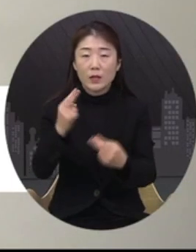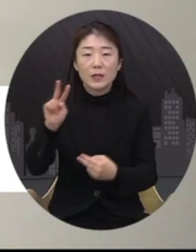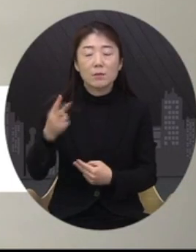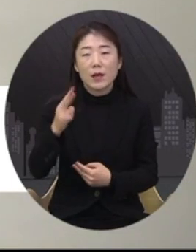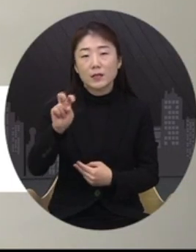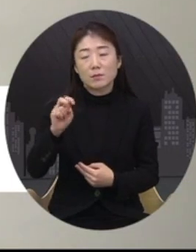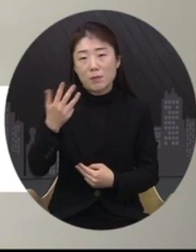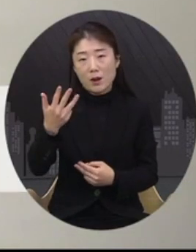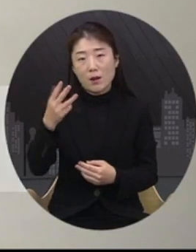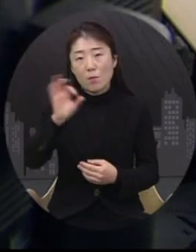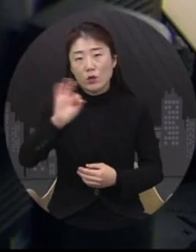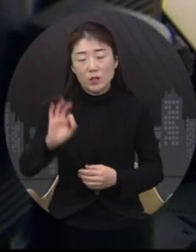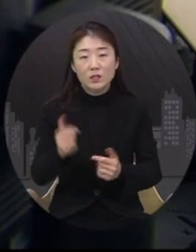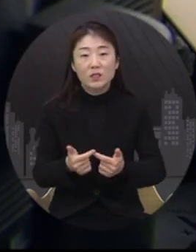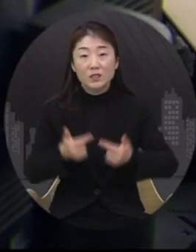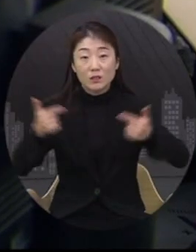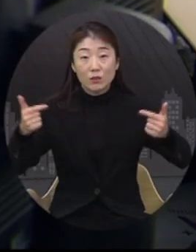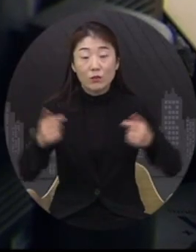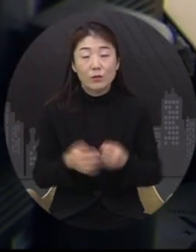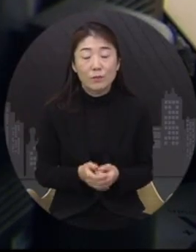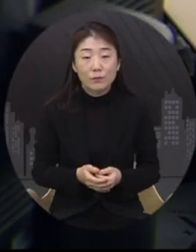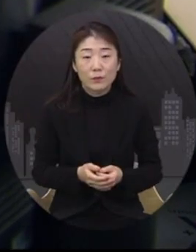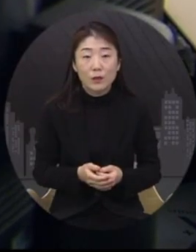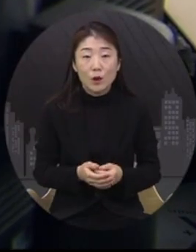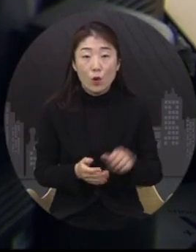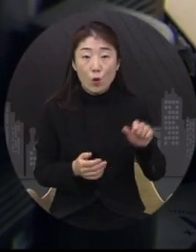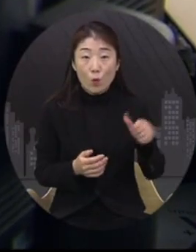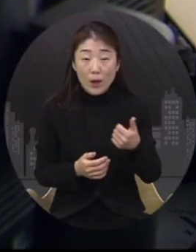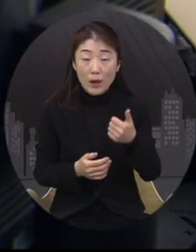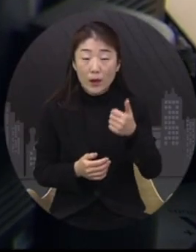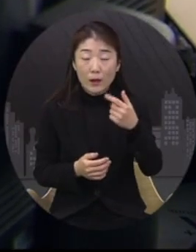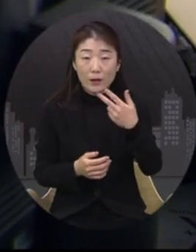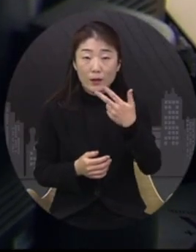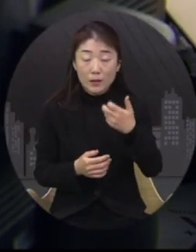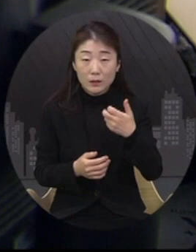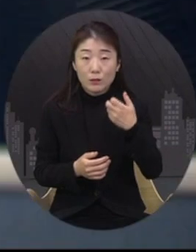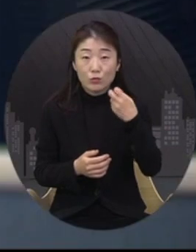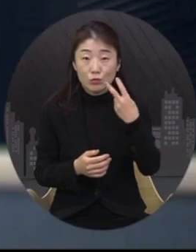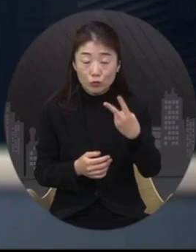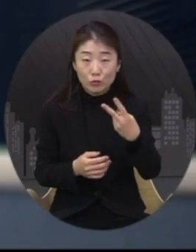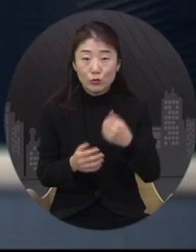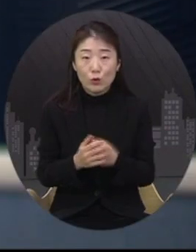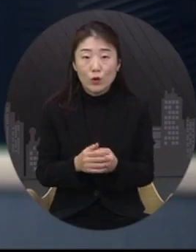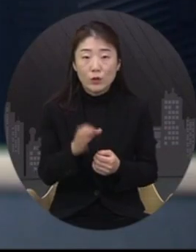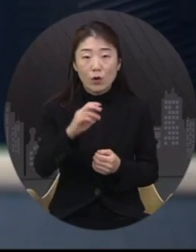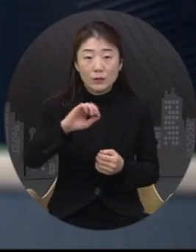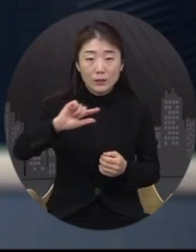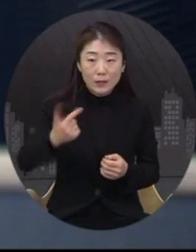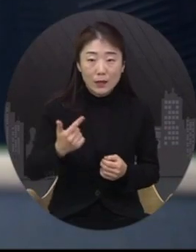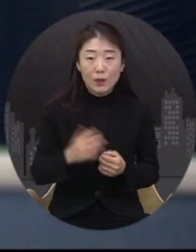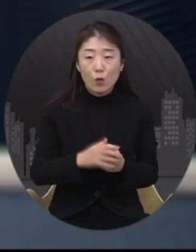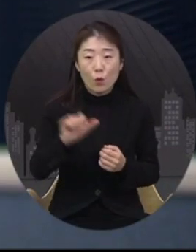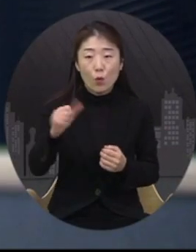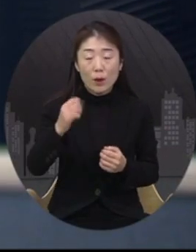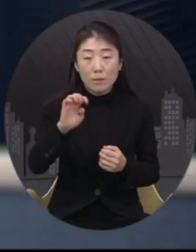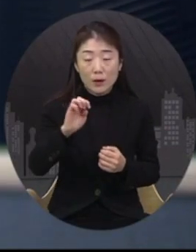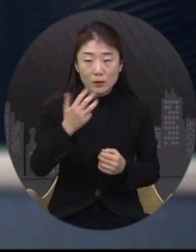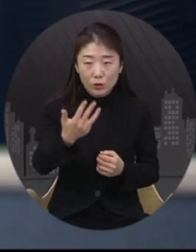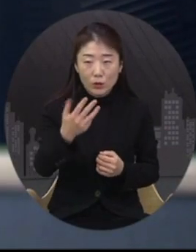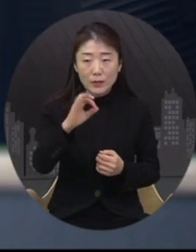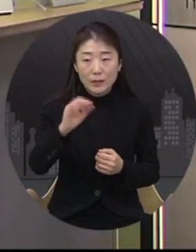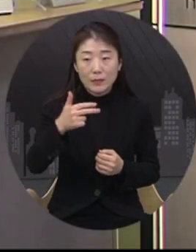급증한 수치입니다 경남대 500 일은 2명을 비롯해 영산대 500 48명 인제대 400